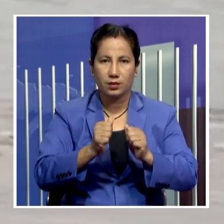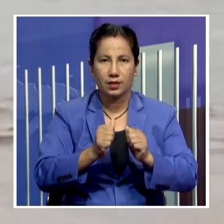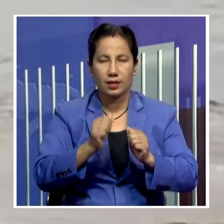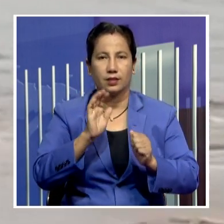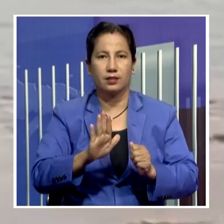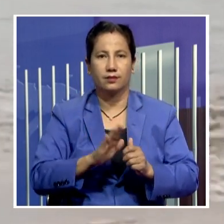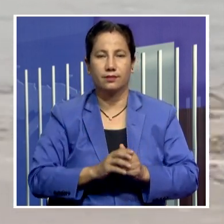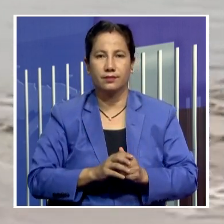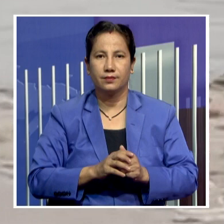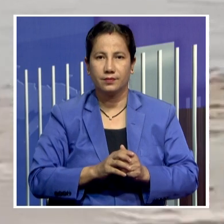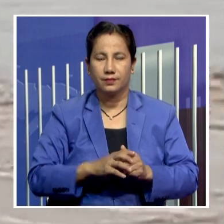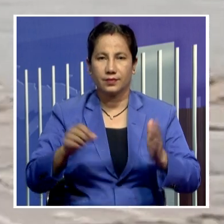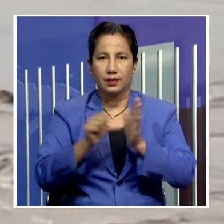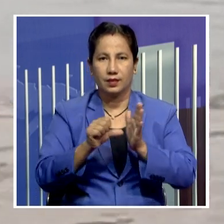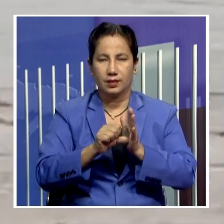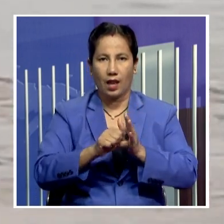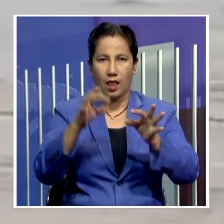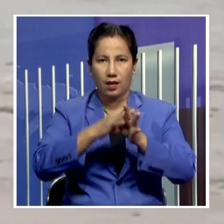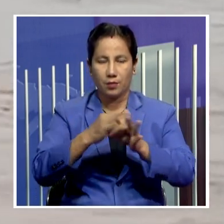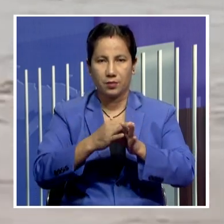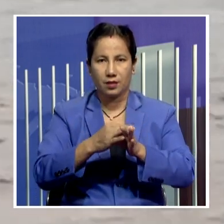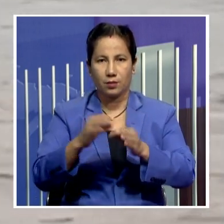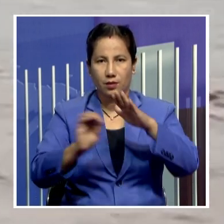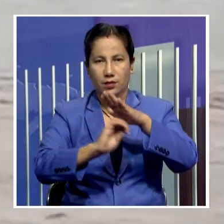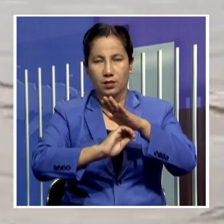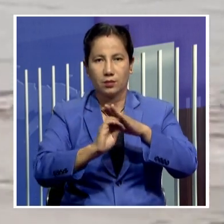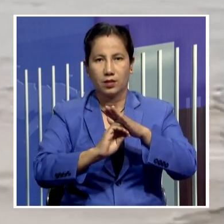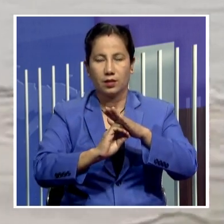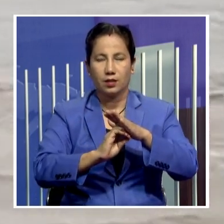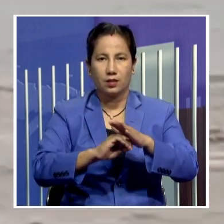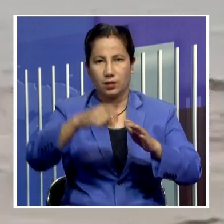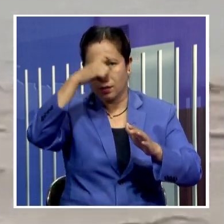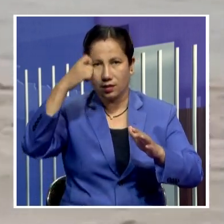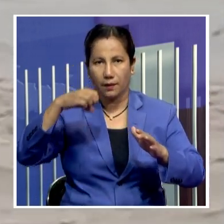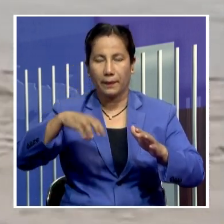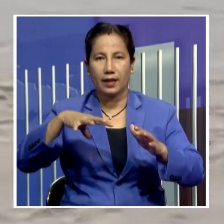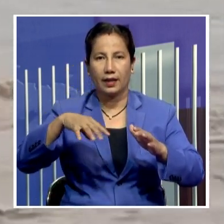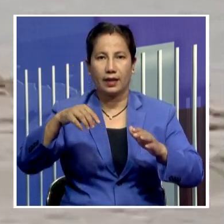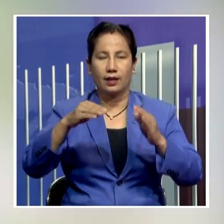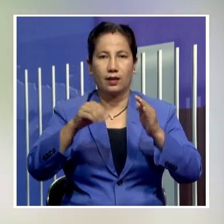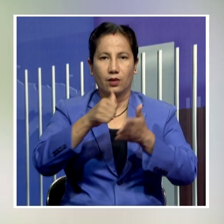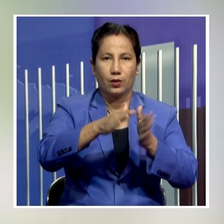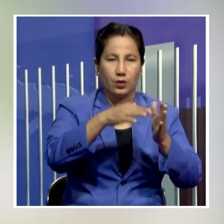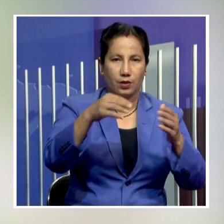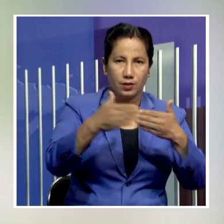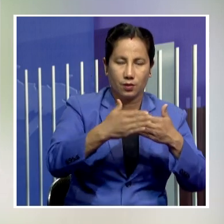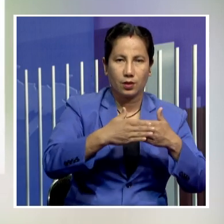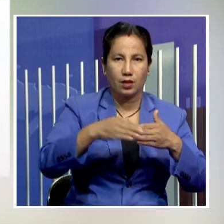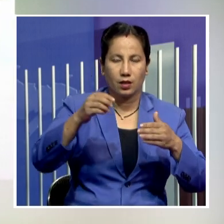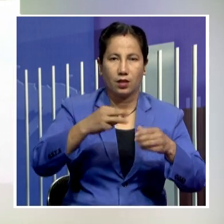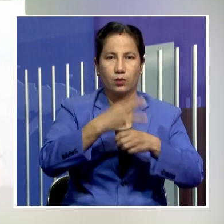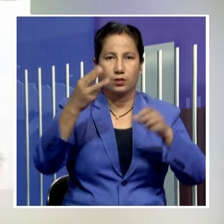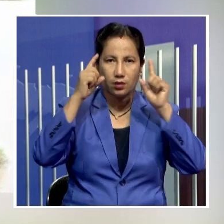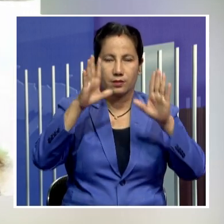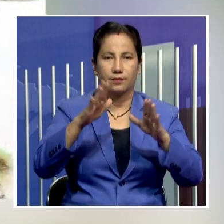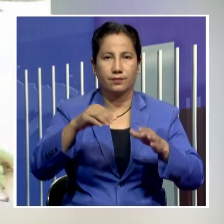लिएर बसिरहेका छन्। जिल्ला विपद व्यवस्थापन समिति बाँकेले नदी तटीय क्षेत्रका बासिन्दालाई उच्च सतर्कता अपनाउन सूचना मार्फत आग्रह